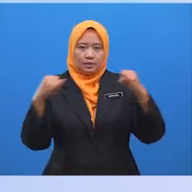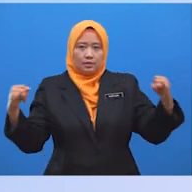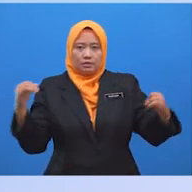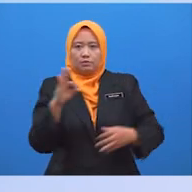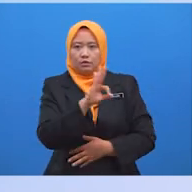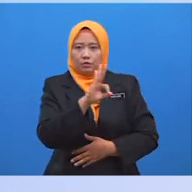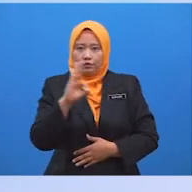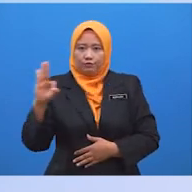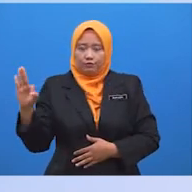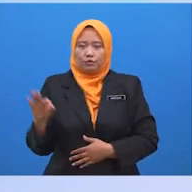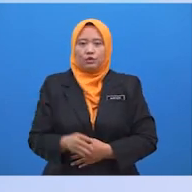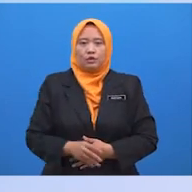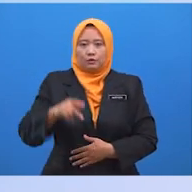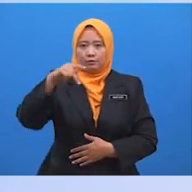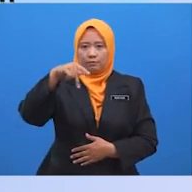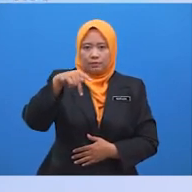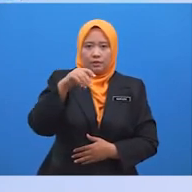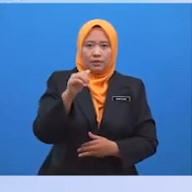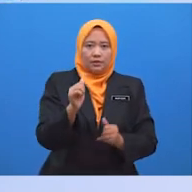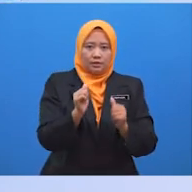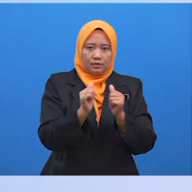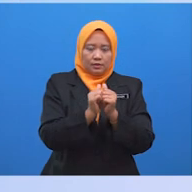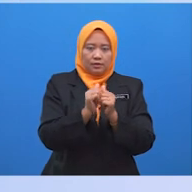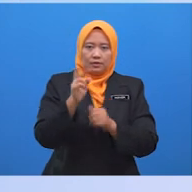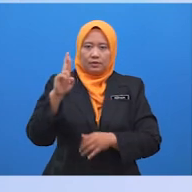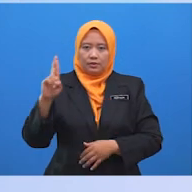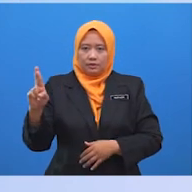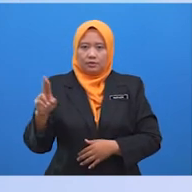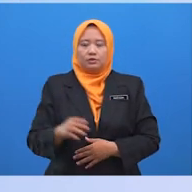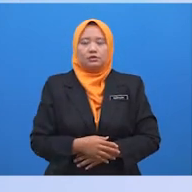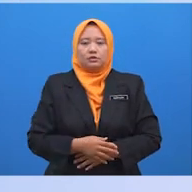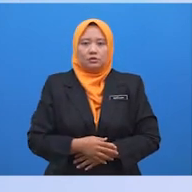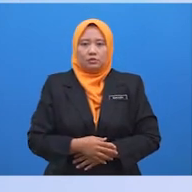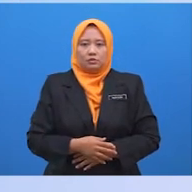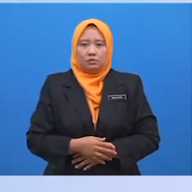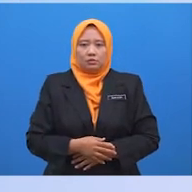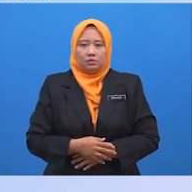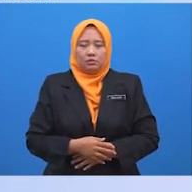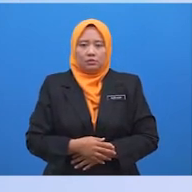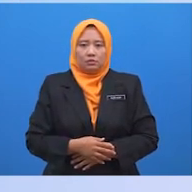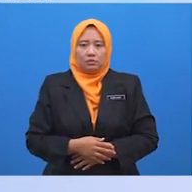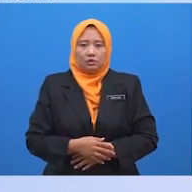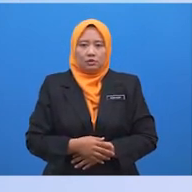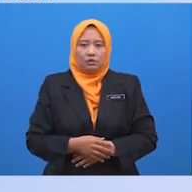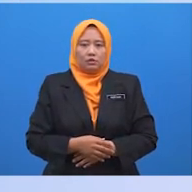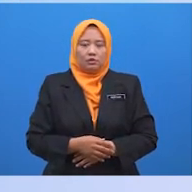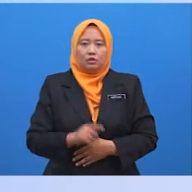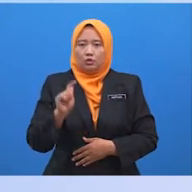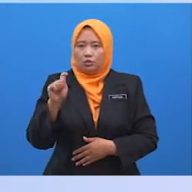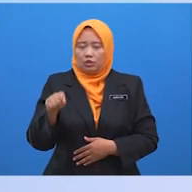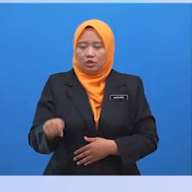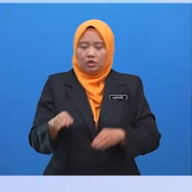R. Soalan B, tentukan kecerunan garis lurus PR.